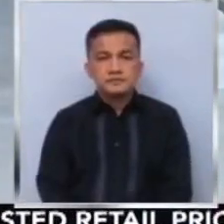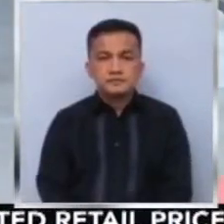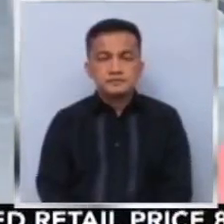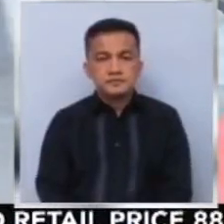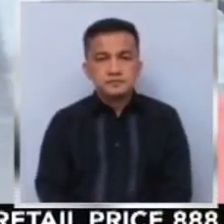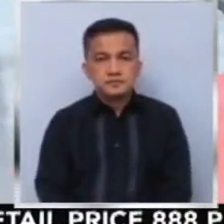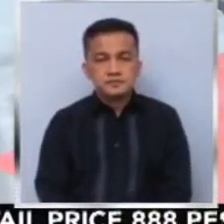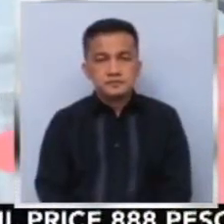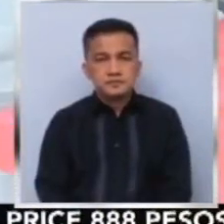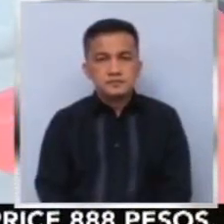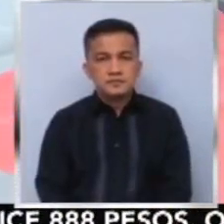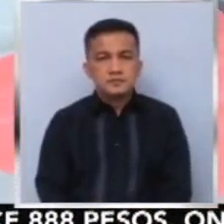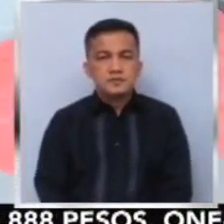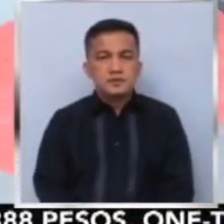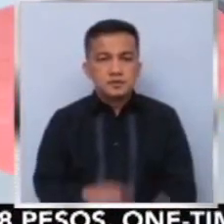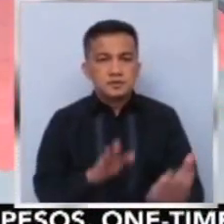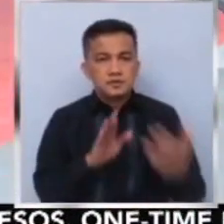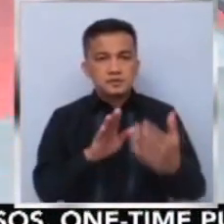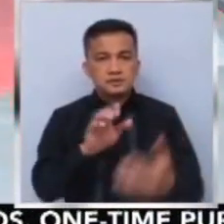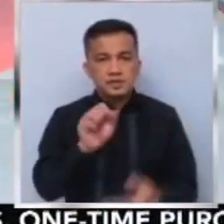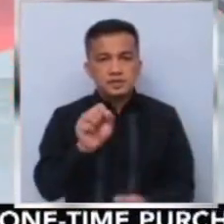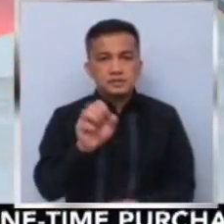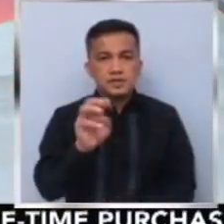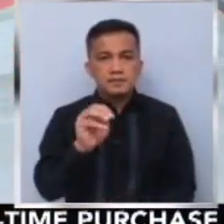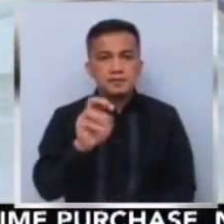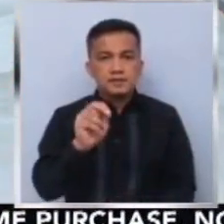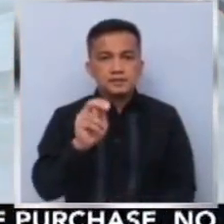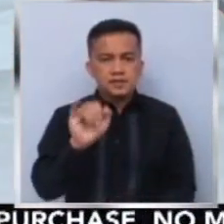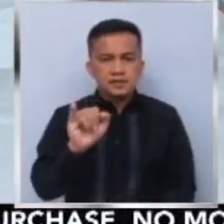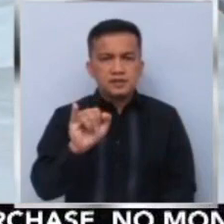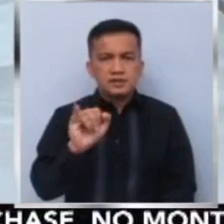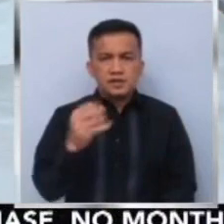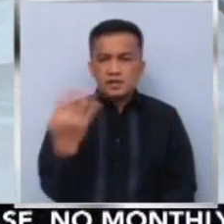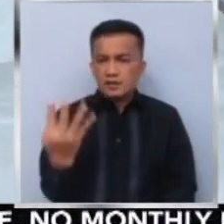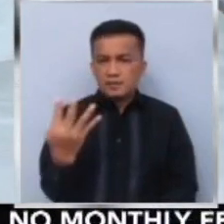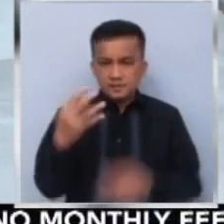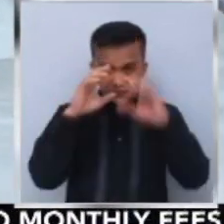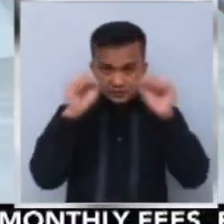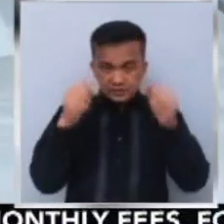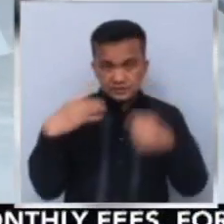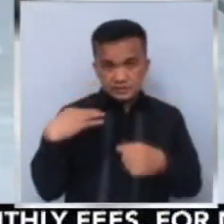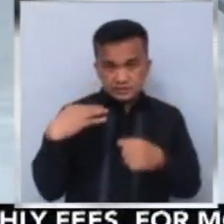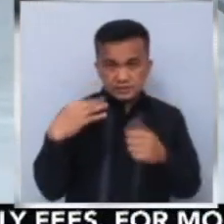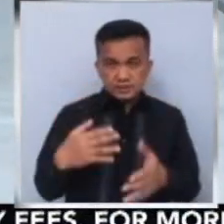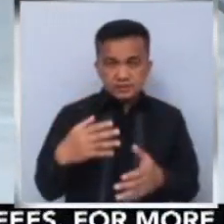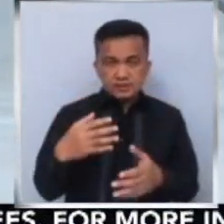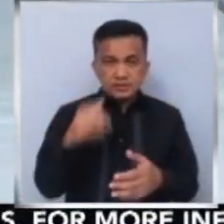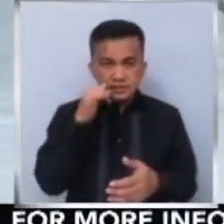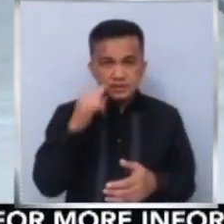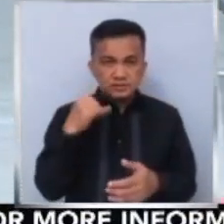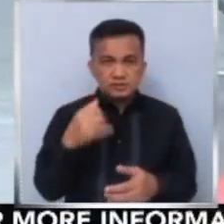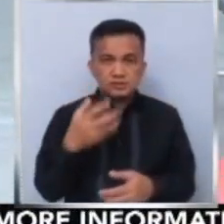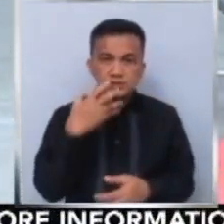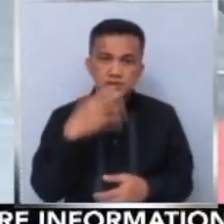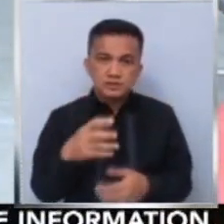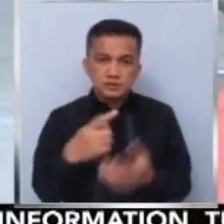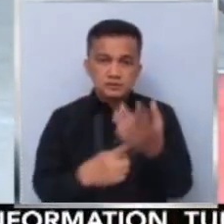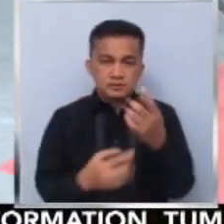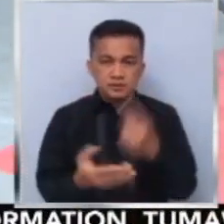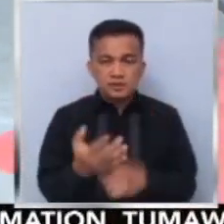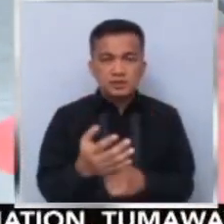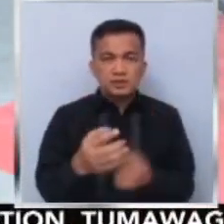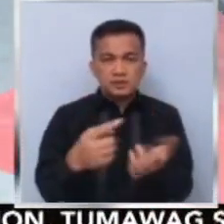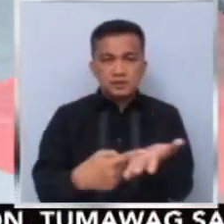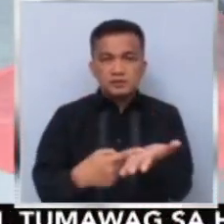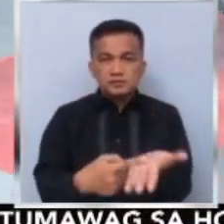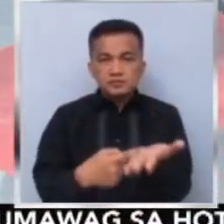Humarap sa SMNI debates ang apat na presidential candidates kagabi. Uminit ang debate ng mapag-usapan na ang